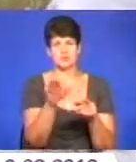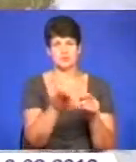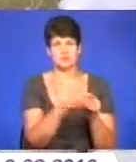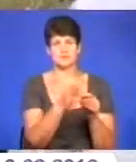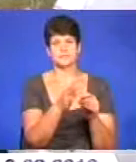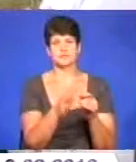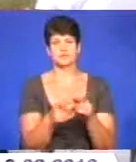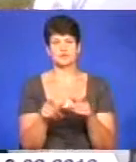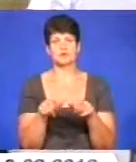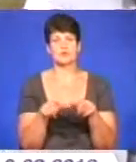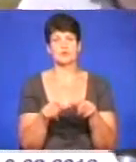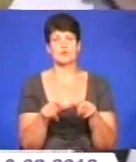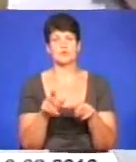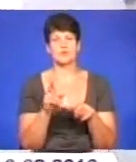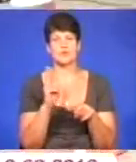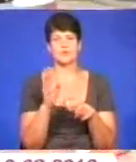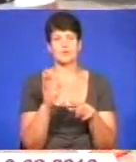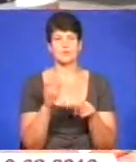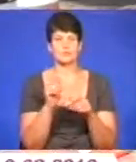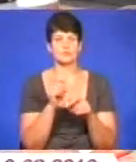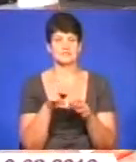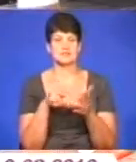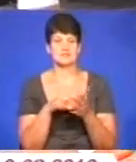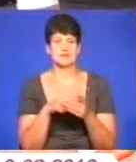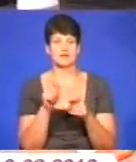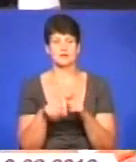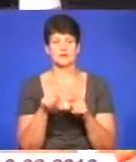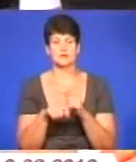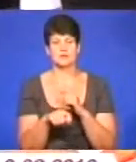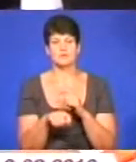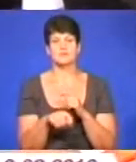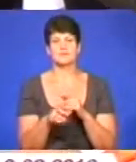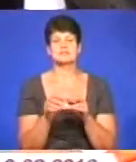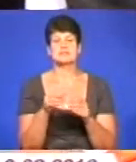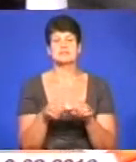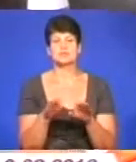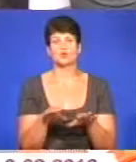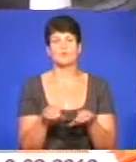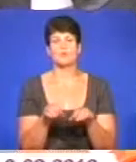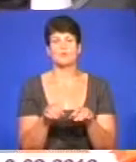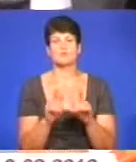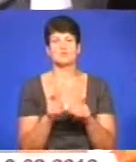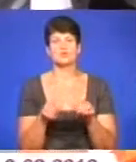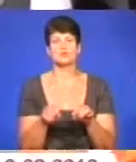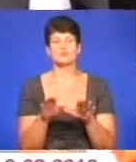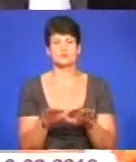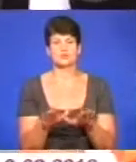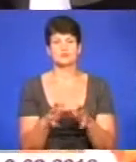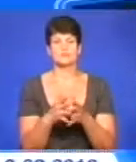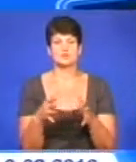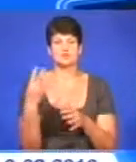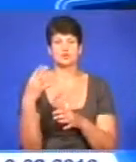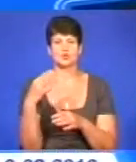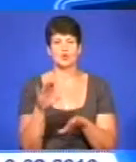колія утворили, виставили відповідний габаритний контроль. Відповідно до постанови Кабінету міністрів, якщо вага транспортного засобу перевищує 40